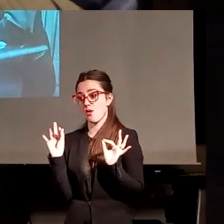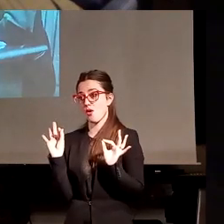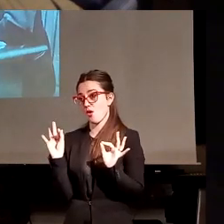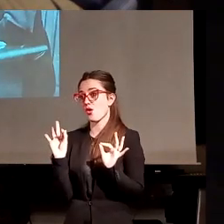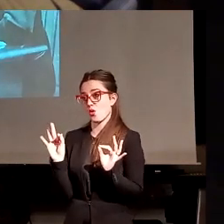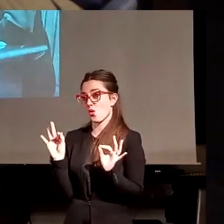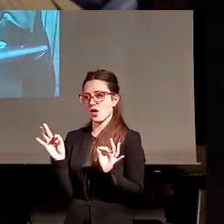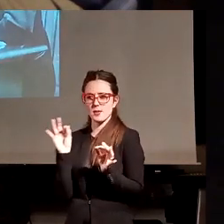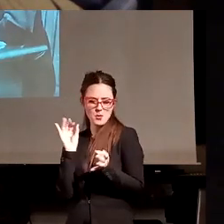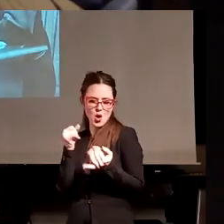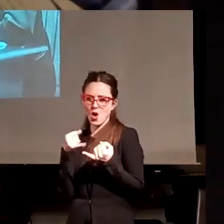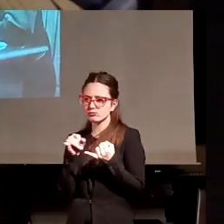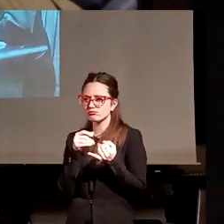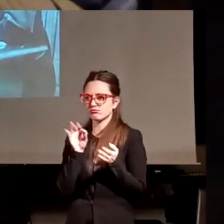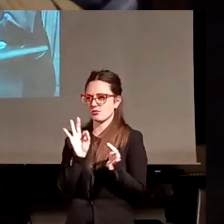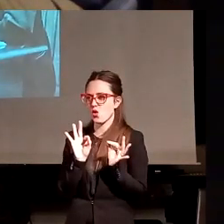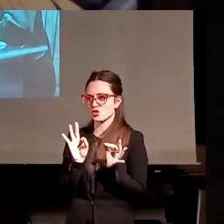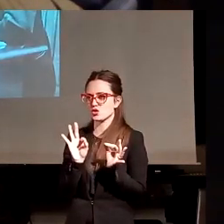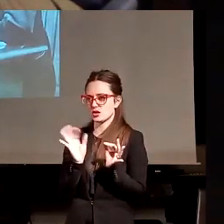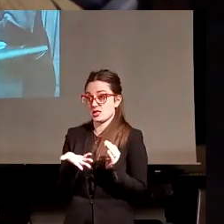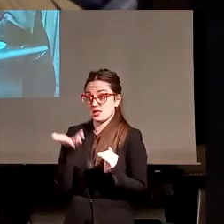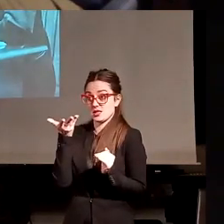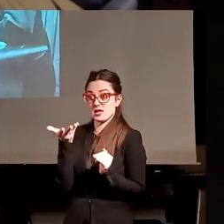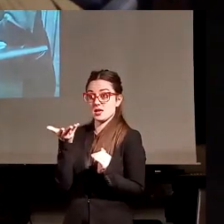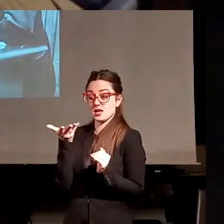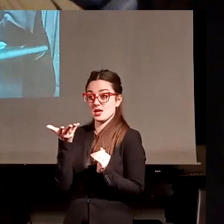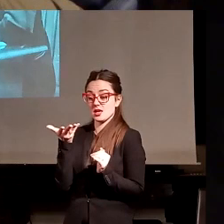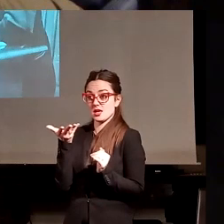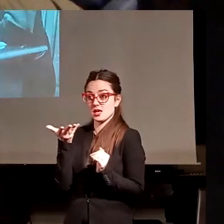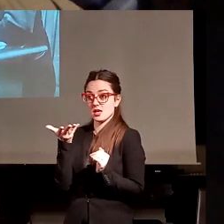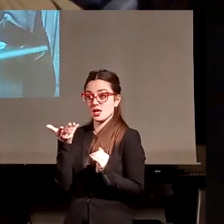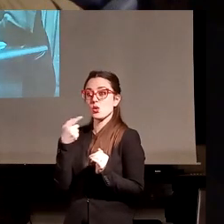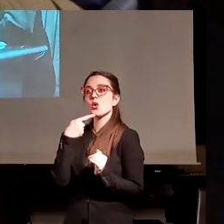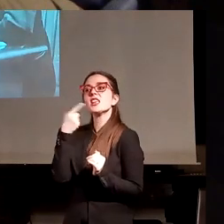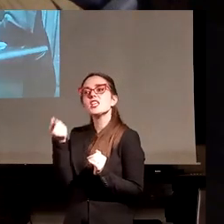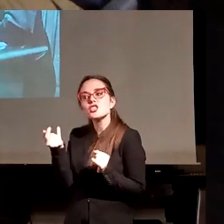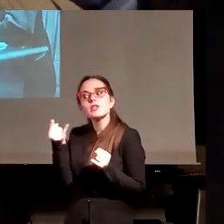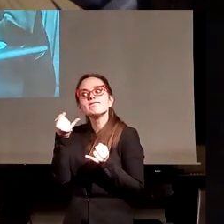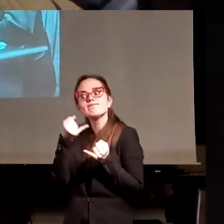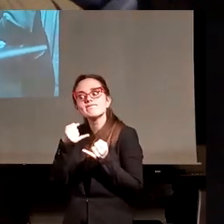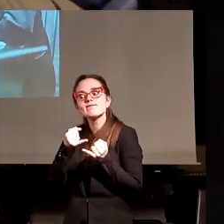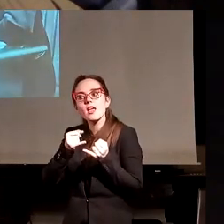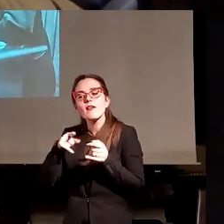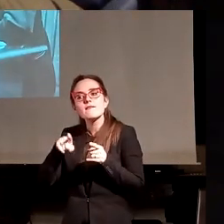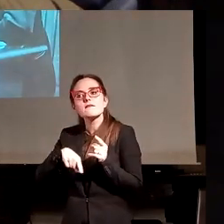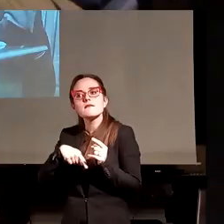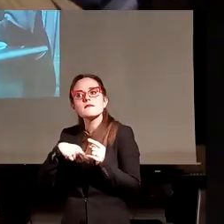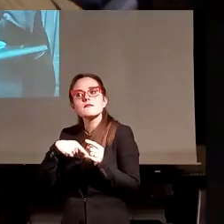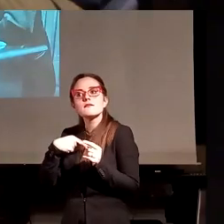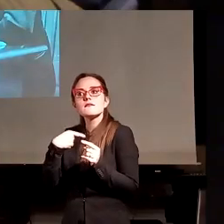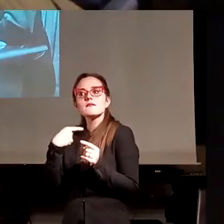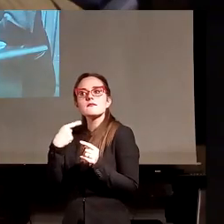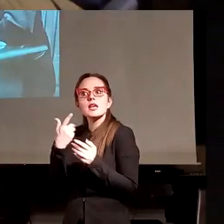ellittico si usa dire cioè nel senso non dice mai fino in fondo che cosa realmente fa